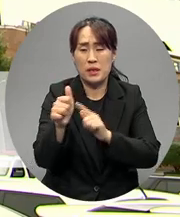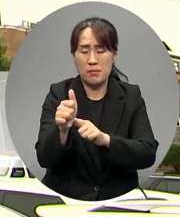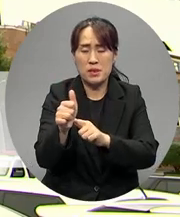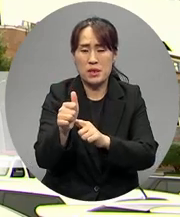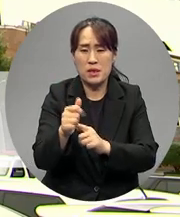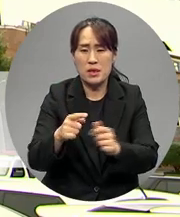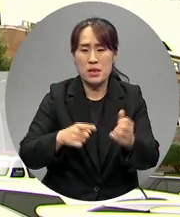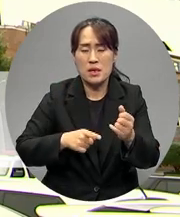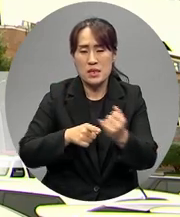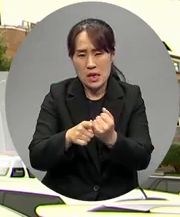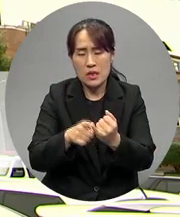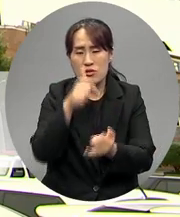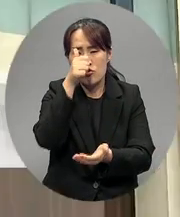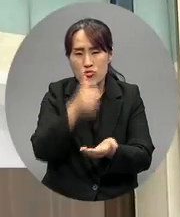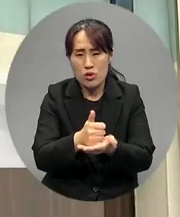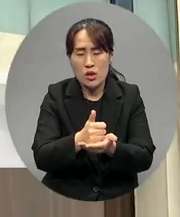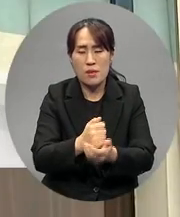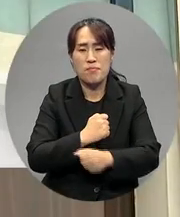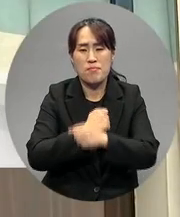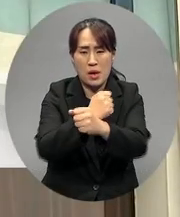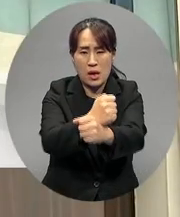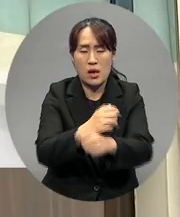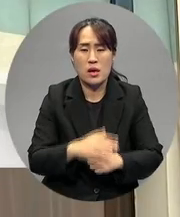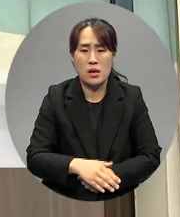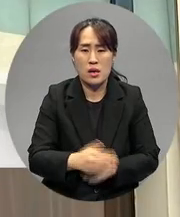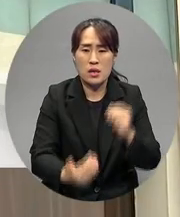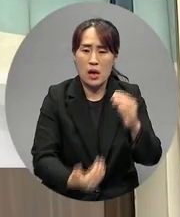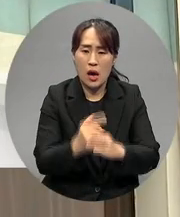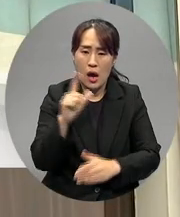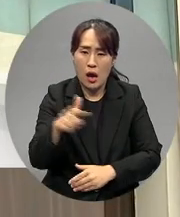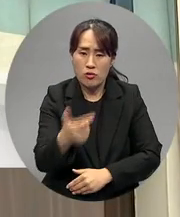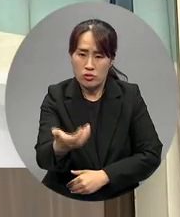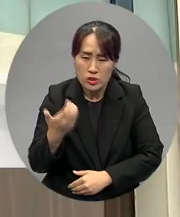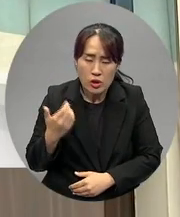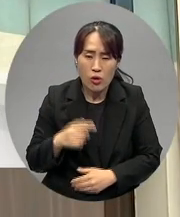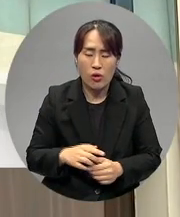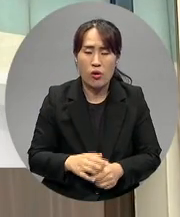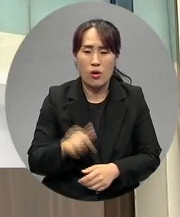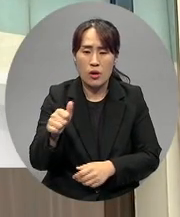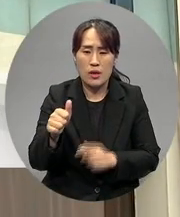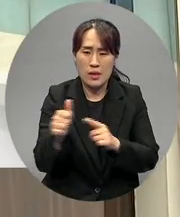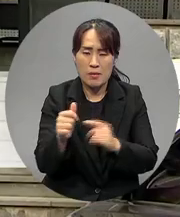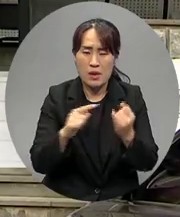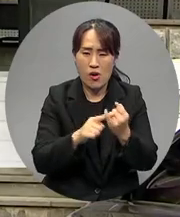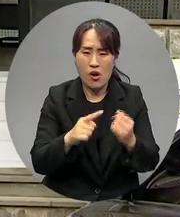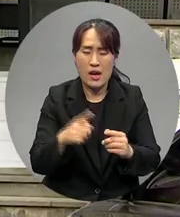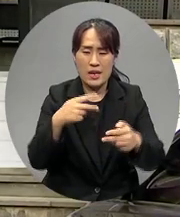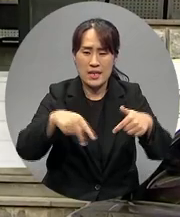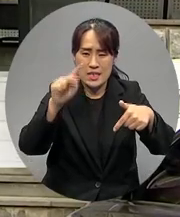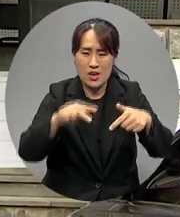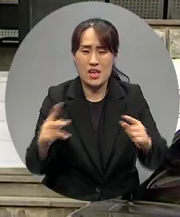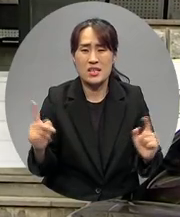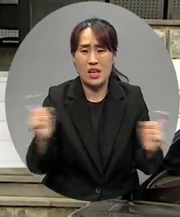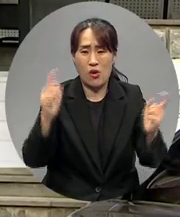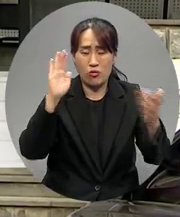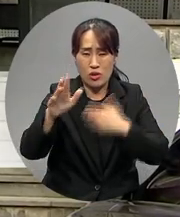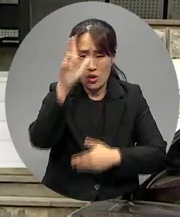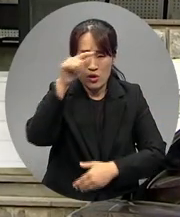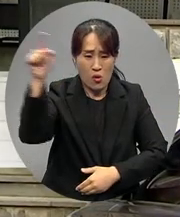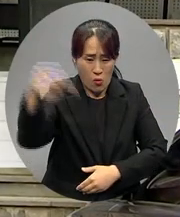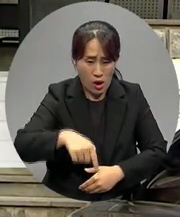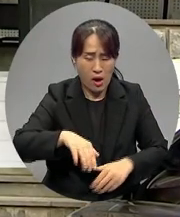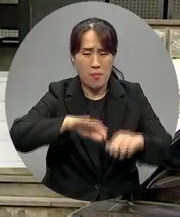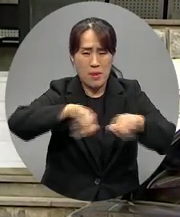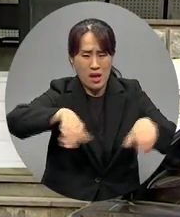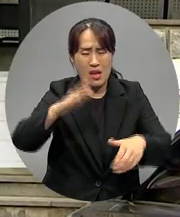등의 혐의로 구속했다고 밝혔습니다. 사건 발생 하루 전 두 사람은 인천에서 말다툼을 벌여 출동한 경찰이